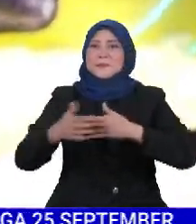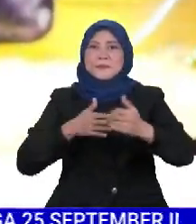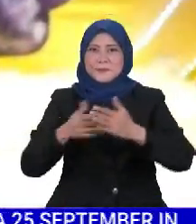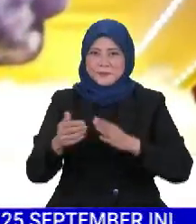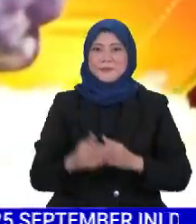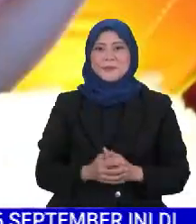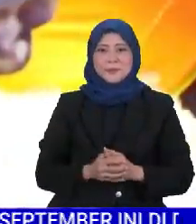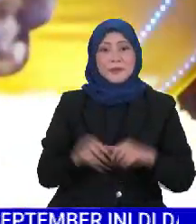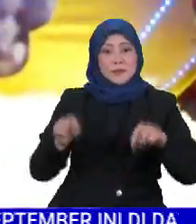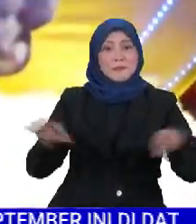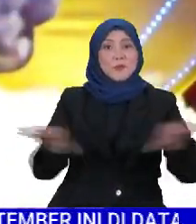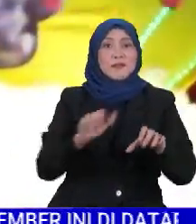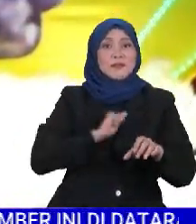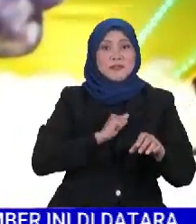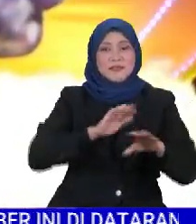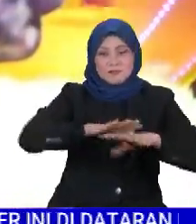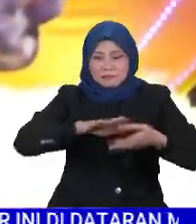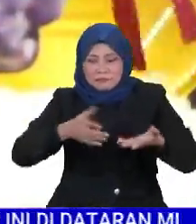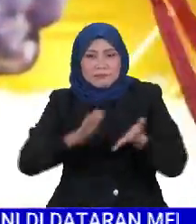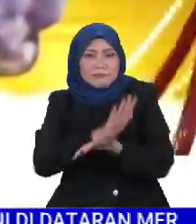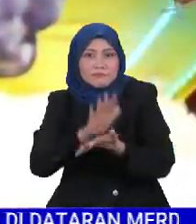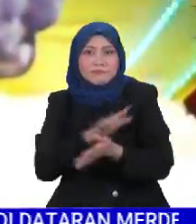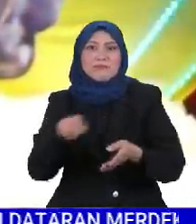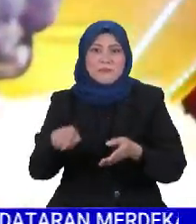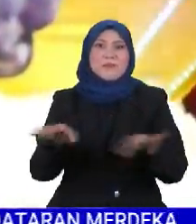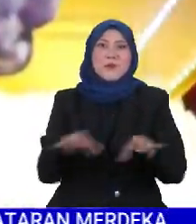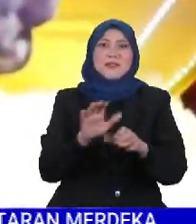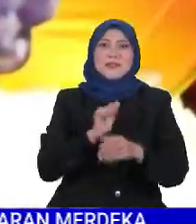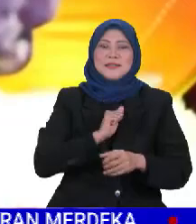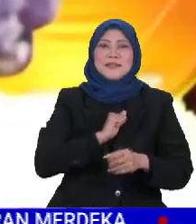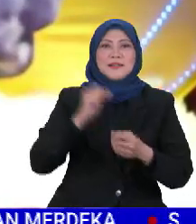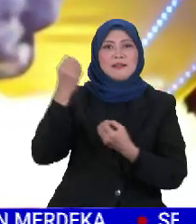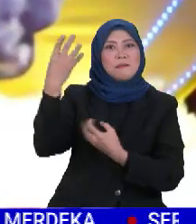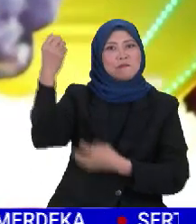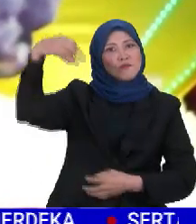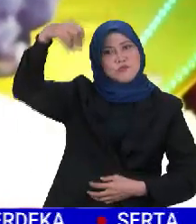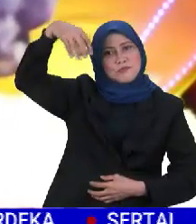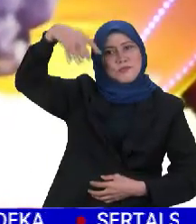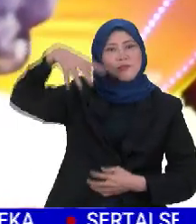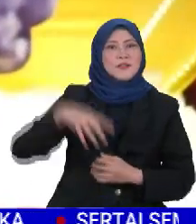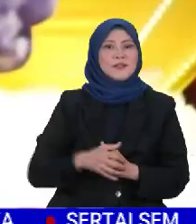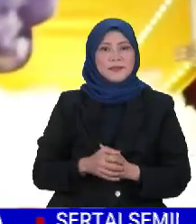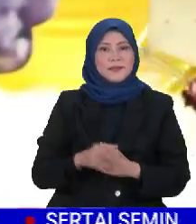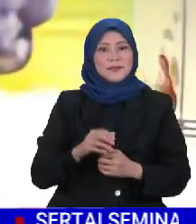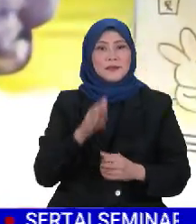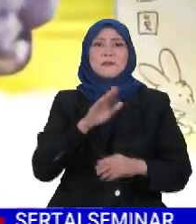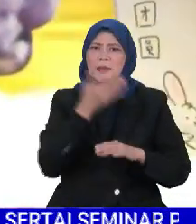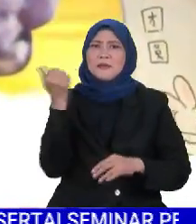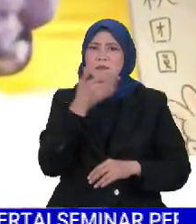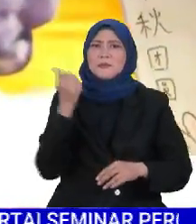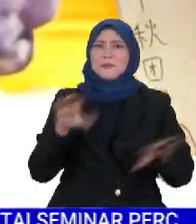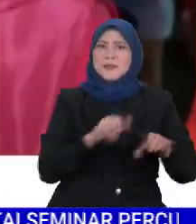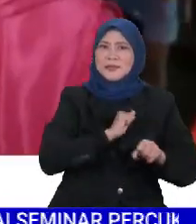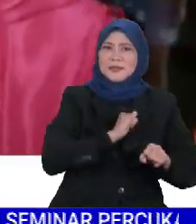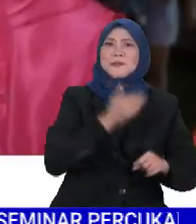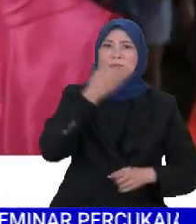sendiri. Ini buat sendiri. Ini pun buat sendiri. Lebih bagus. Kalau buat lain kali mau buat sendiri bagus. Jangan beli setia